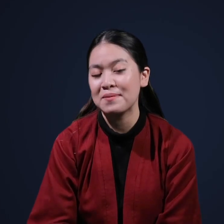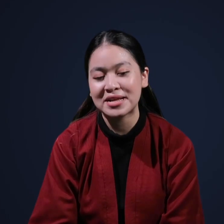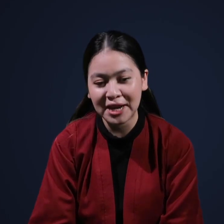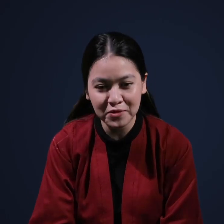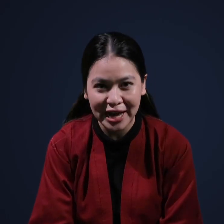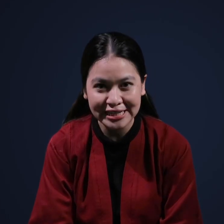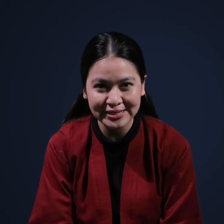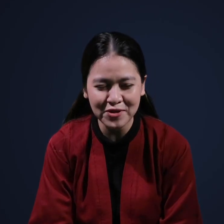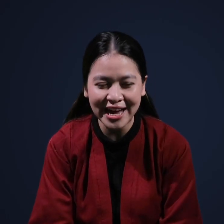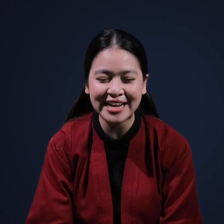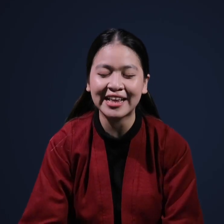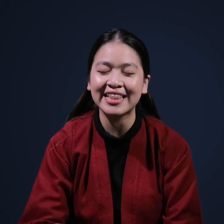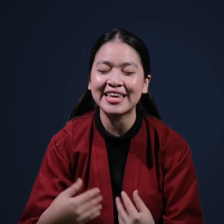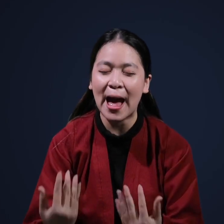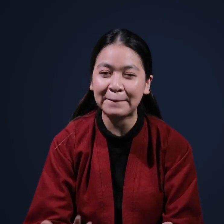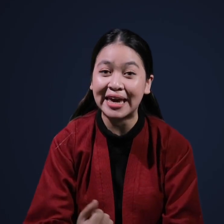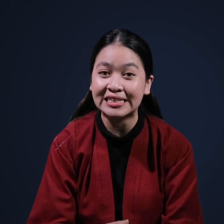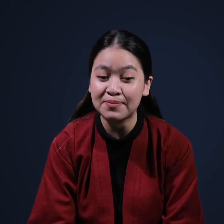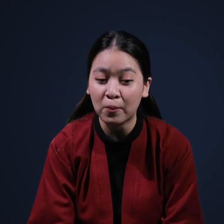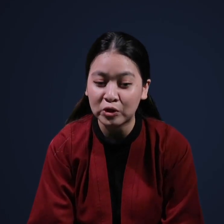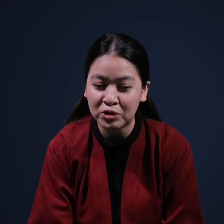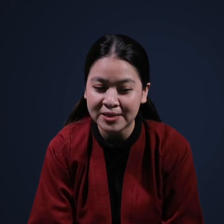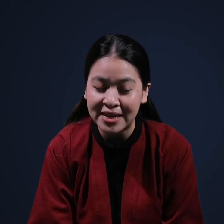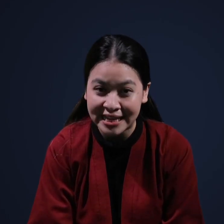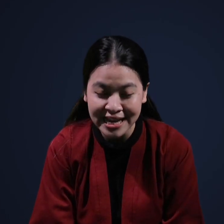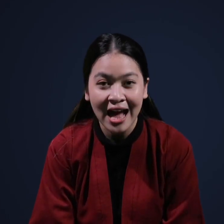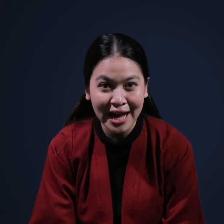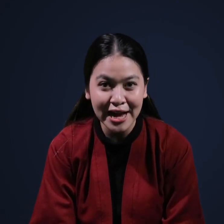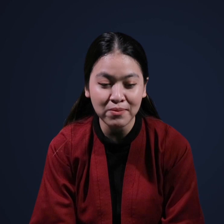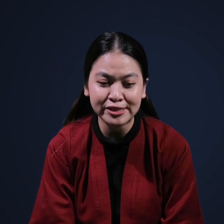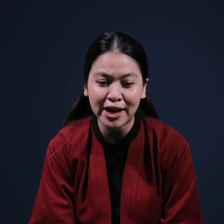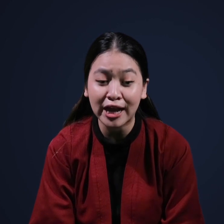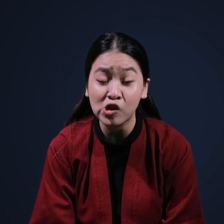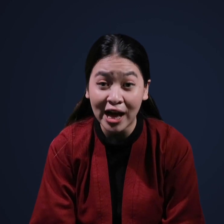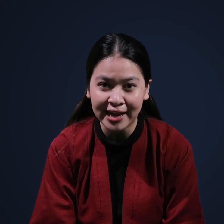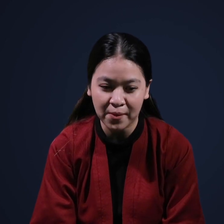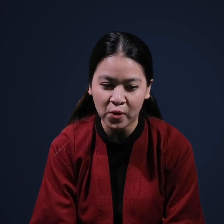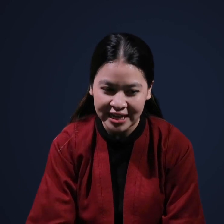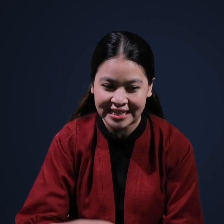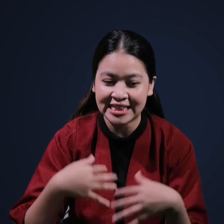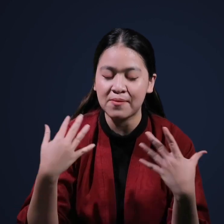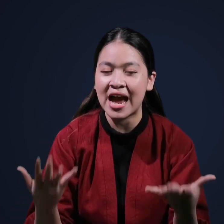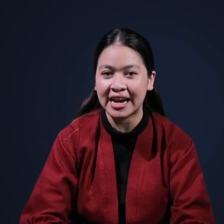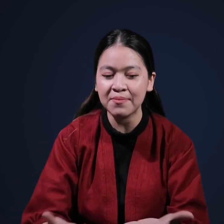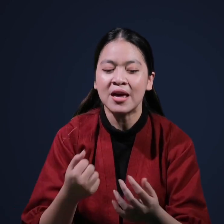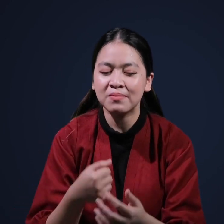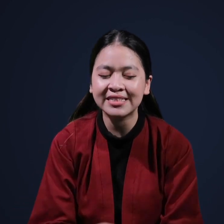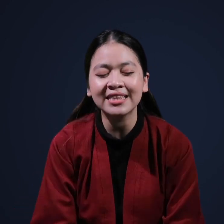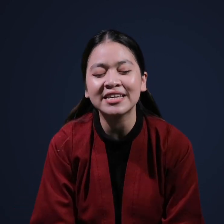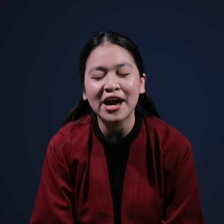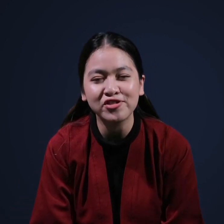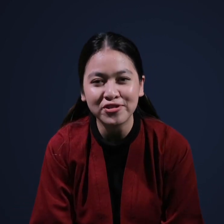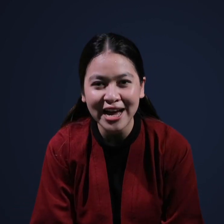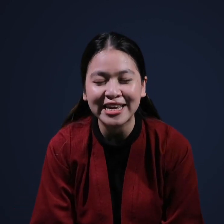Wah, menarik bukan? Semoga dengan adanya aplikasi Papua Tourism ini, gak hanya masyarakat lokal yang kepoin. Kita berharap